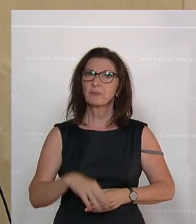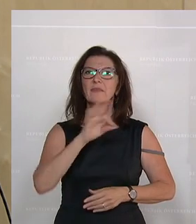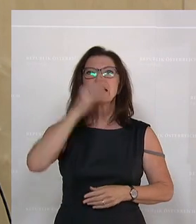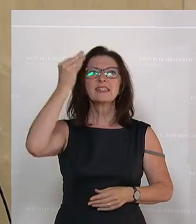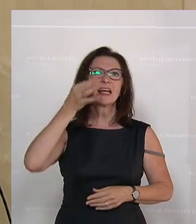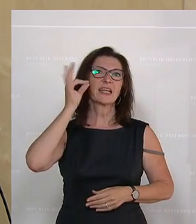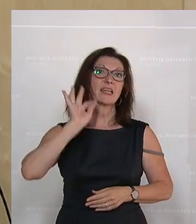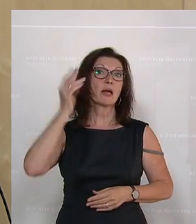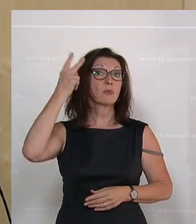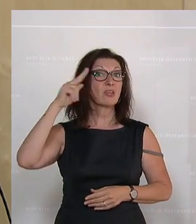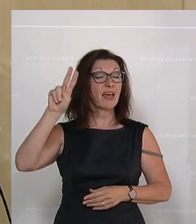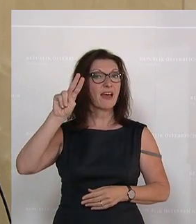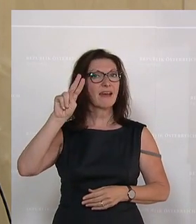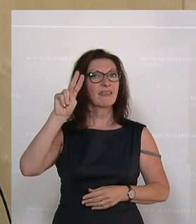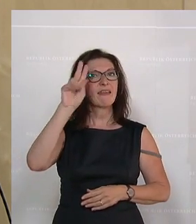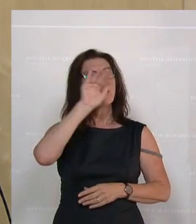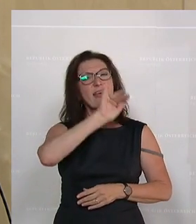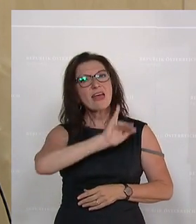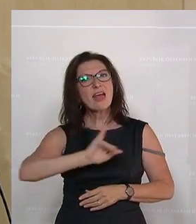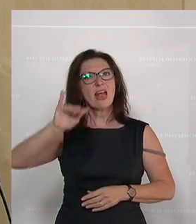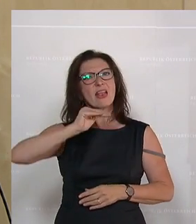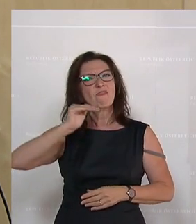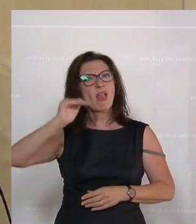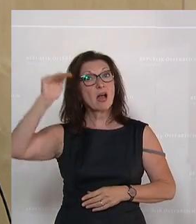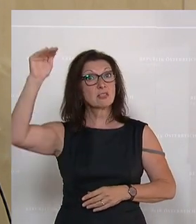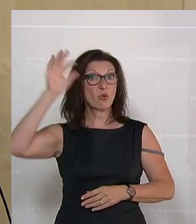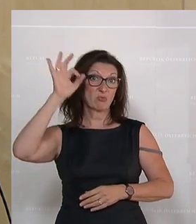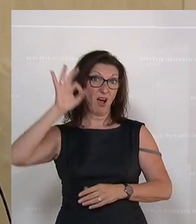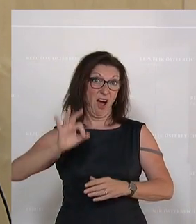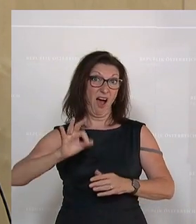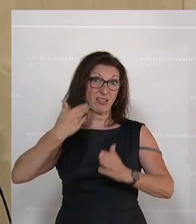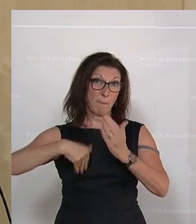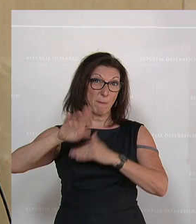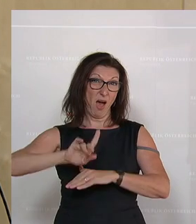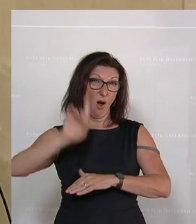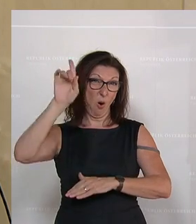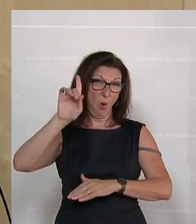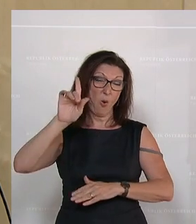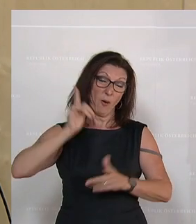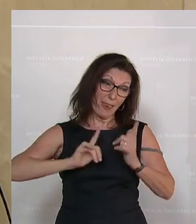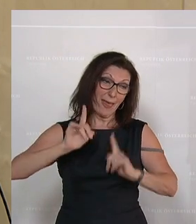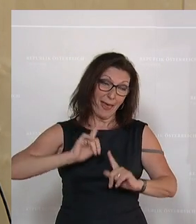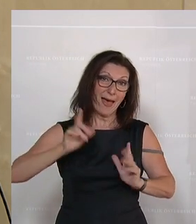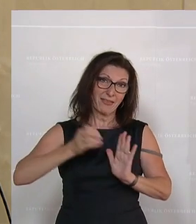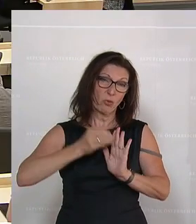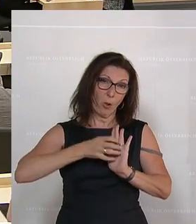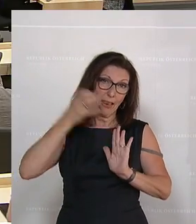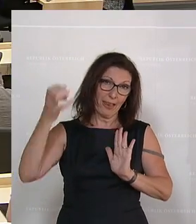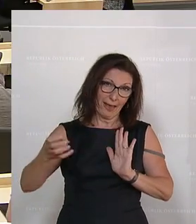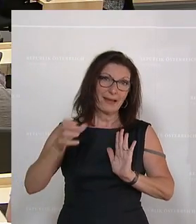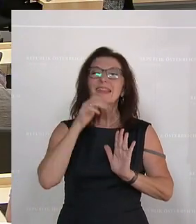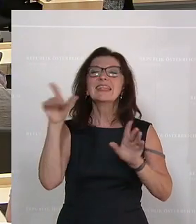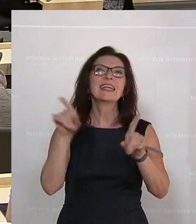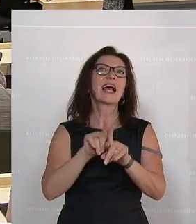höheren inflationsraten werden uns leider noch über einen längeren zeitraum begleiten nicht in dieser höhe wie